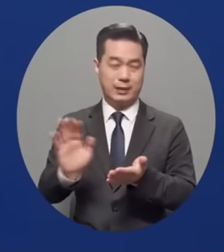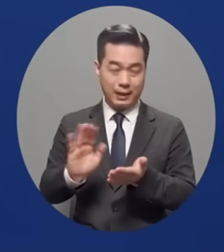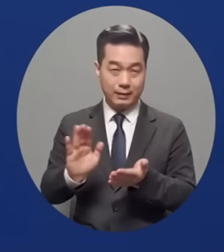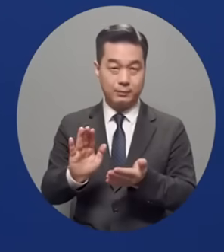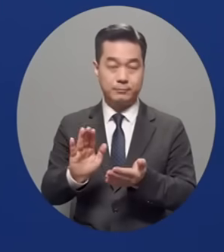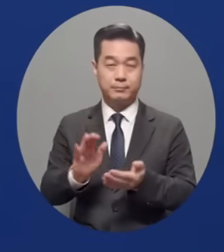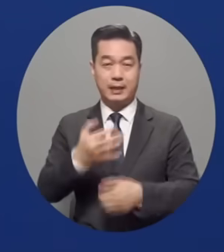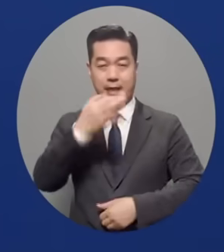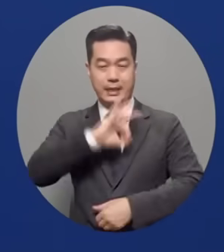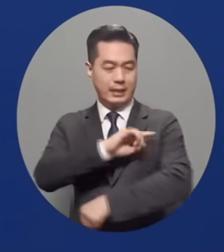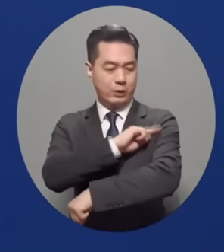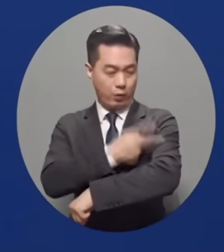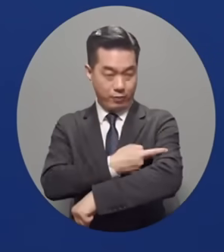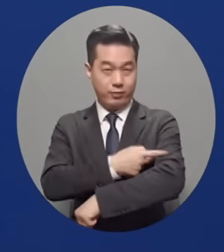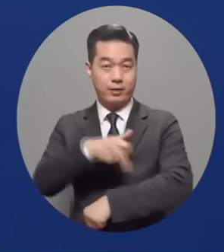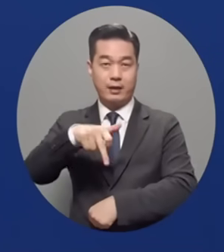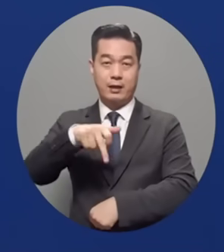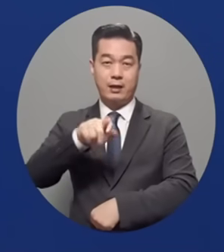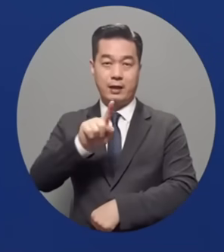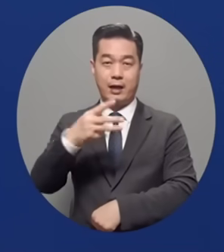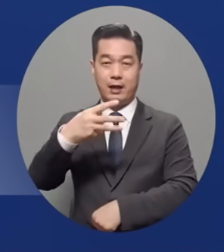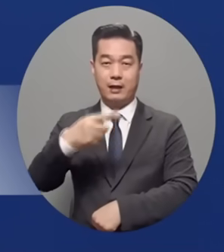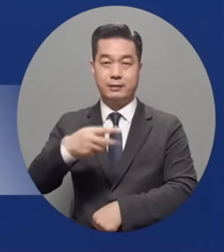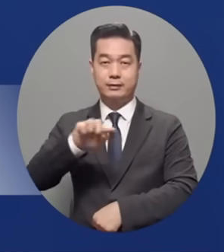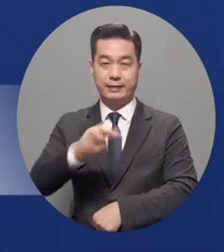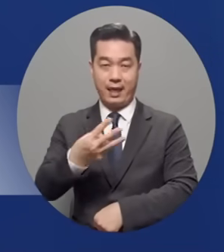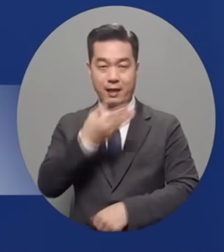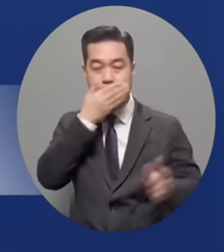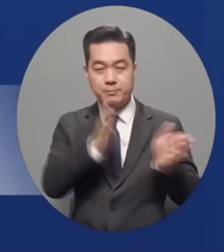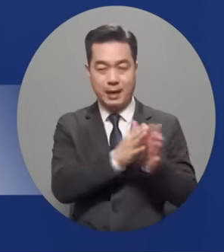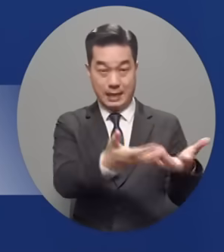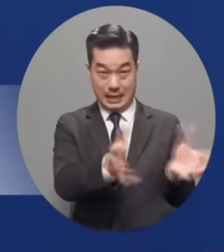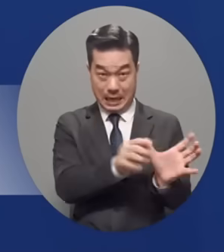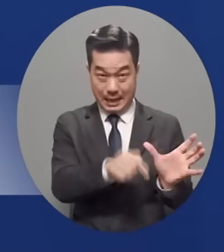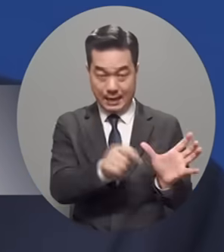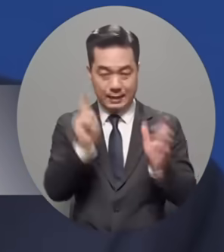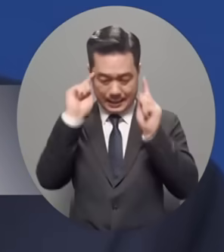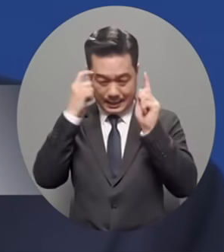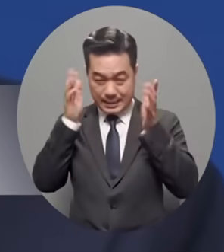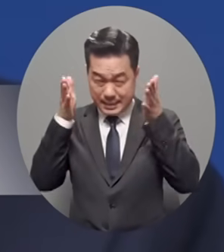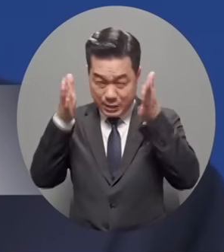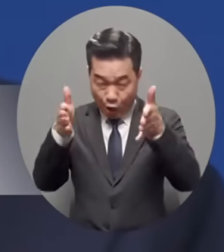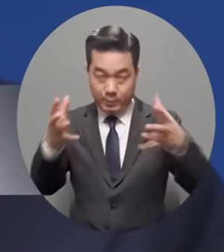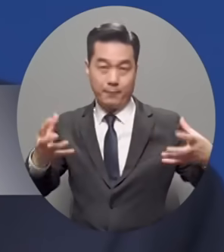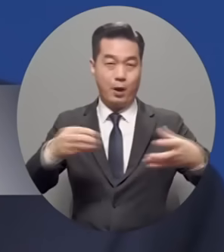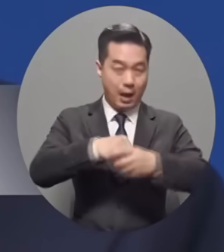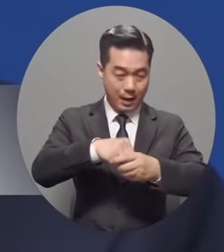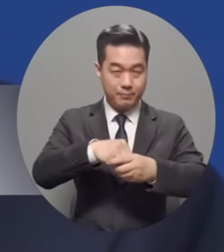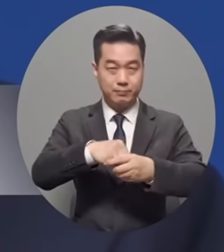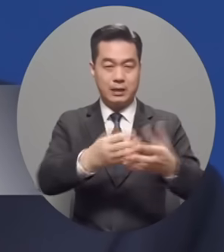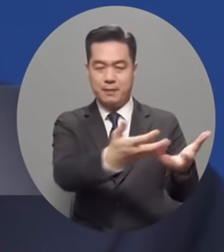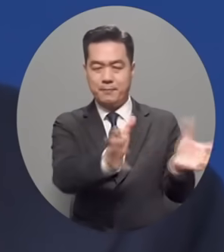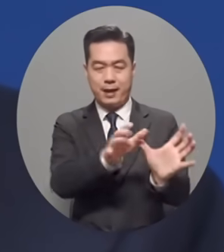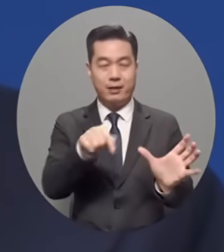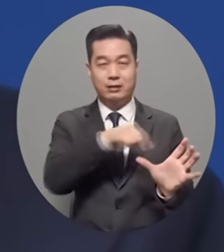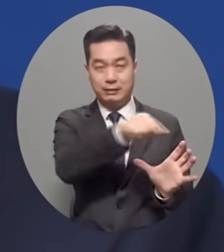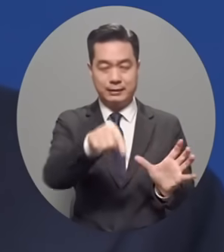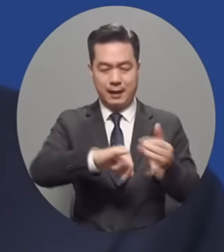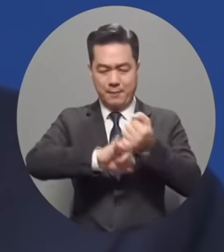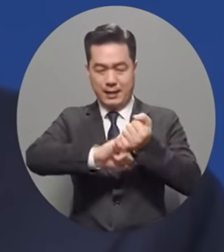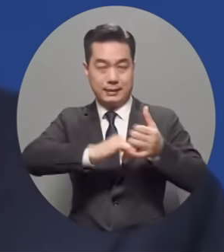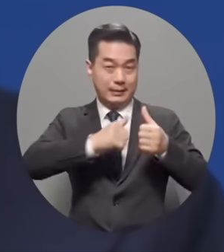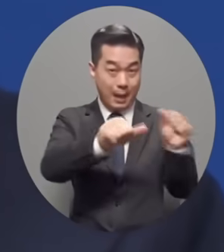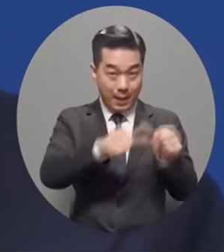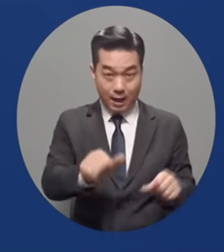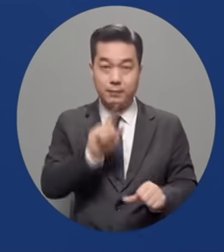카르텔을 다시 꺼냈습니다. 특히 이권의 이념까지 더해 패거리 카르텔로 규정하고 반드시 타파하겠다고